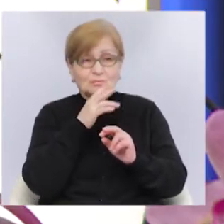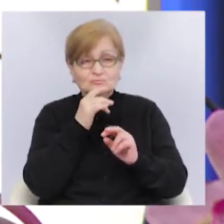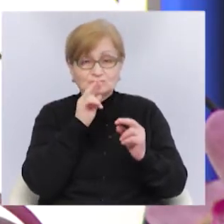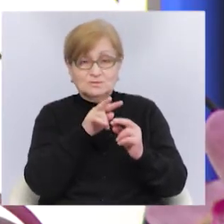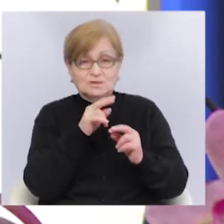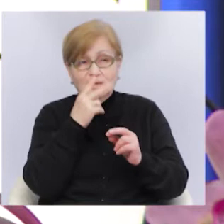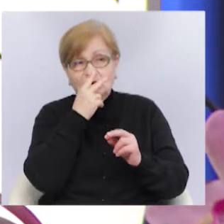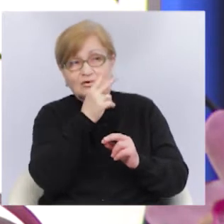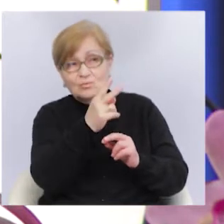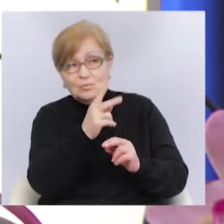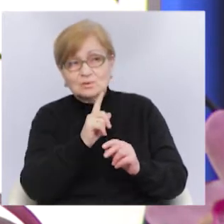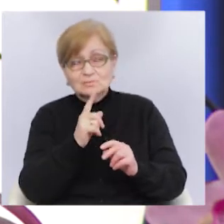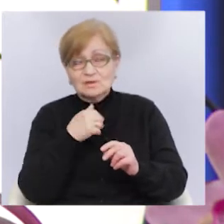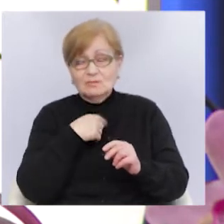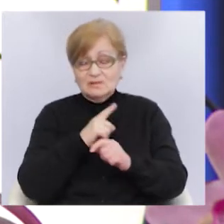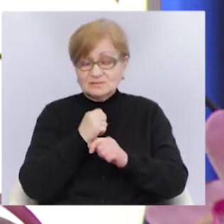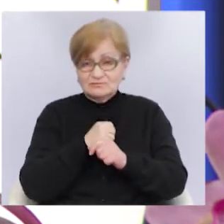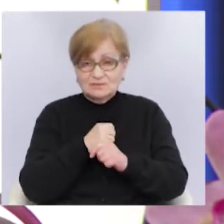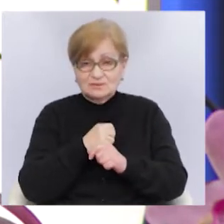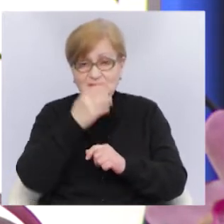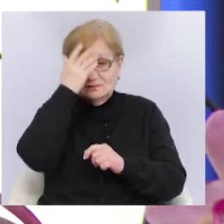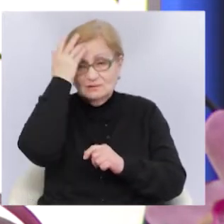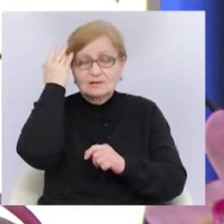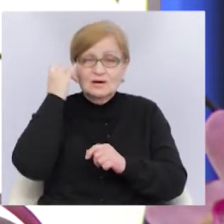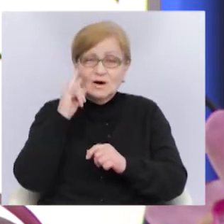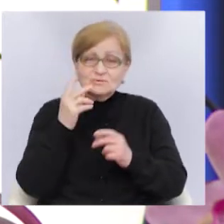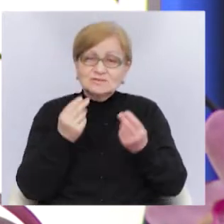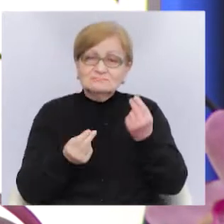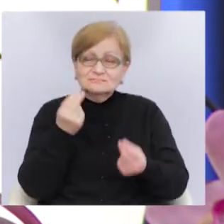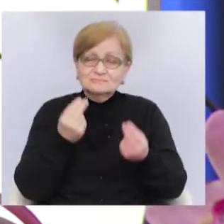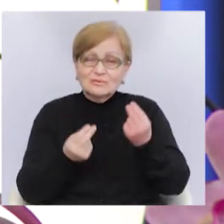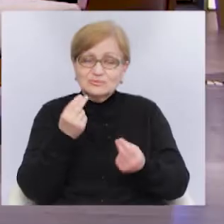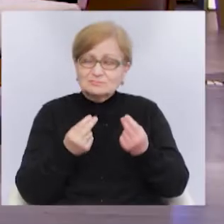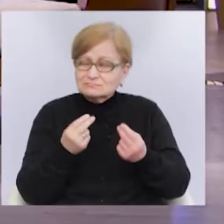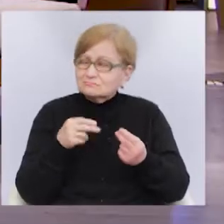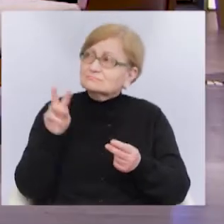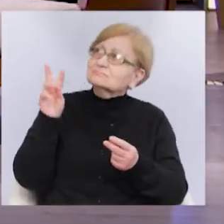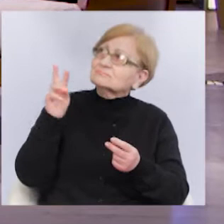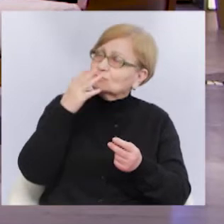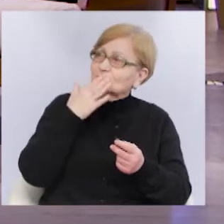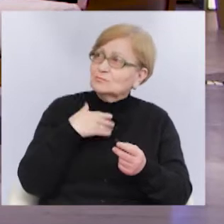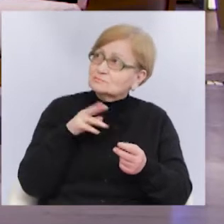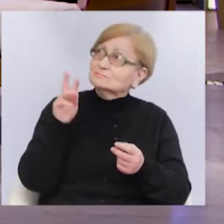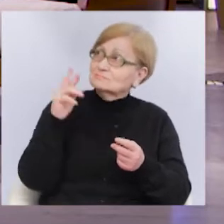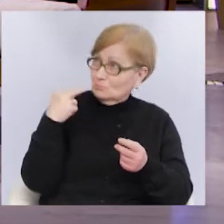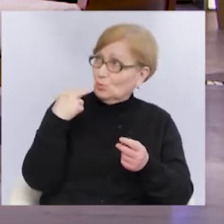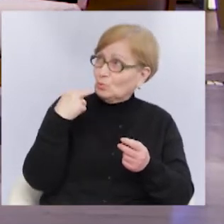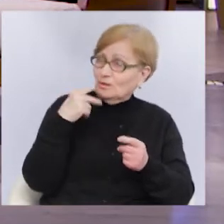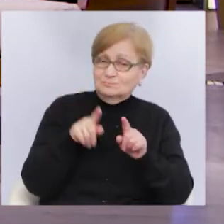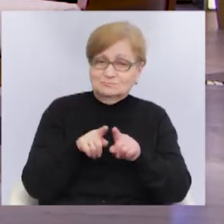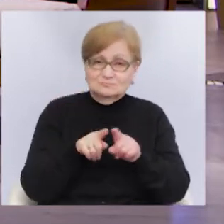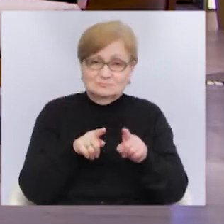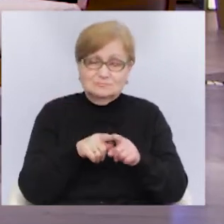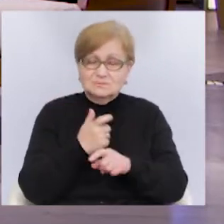რომ აი შეხედე რას ვაკეთებ. აი ნებისმიერ ეს მომენტი, როცა ბავშვი თამაშობს და ამოხედავს, მიყურე რას ვაკეთებ. ეს არის